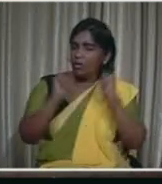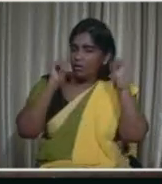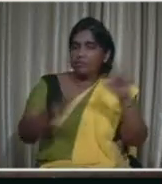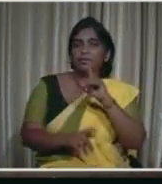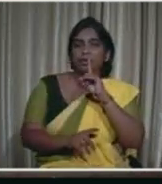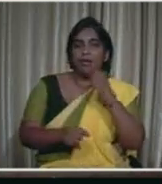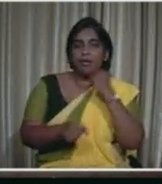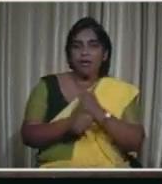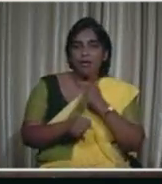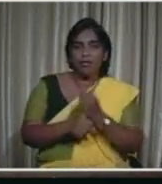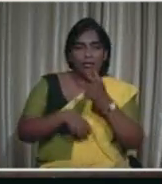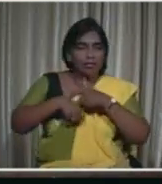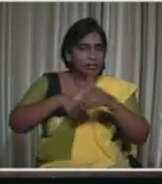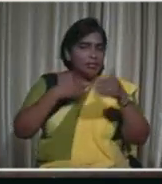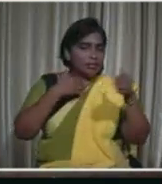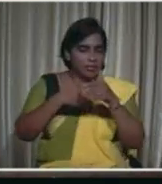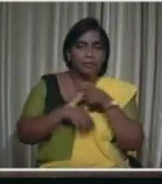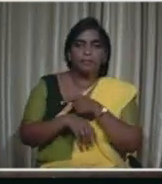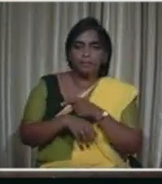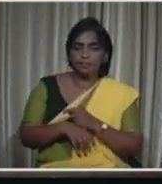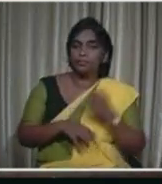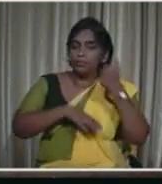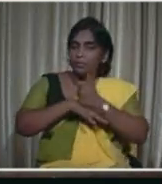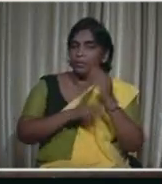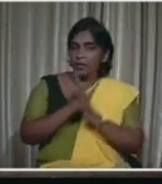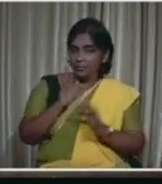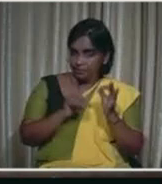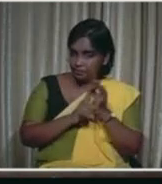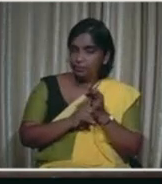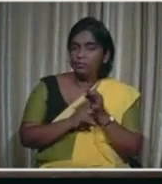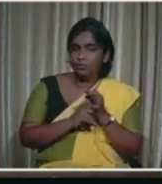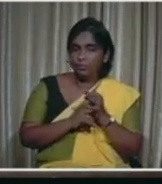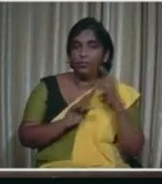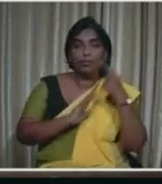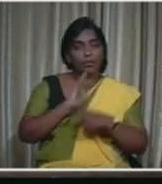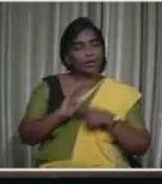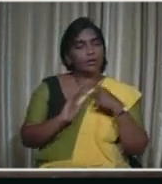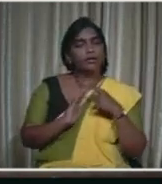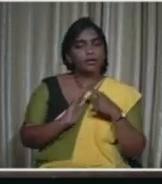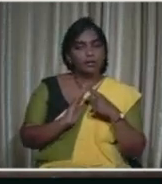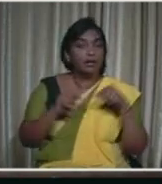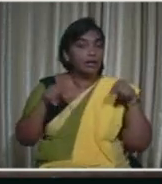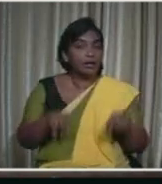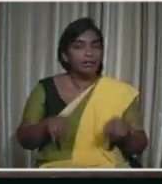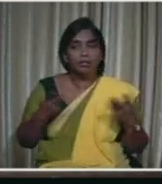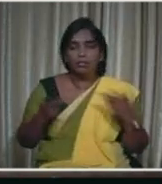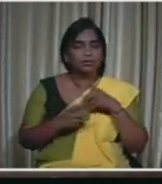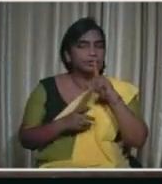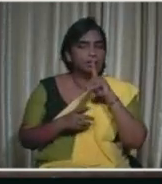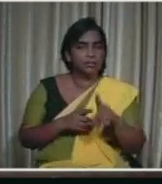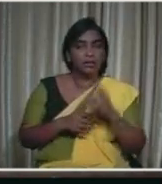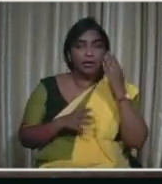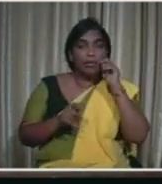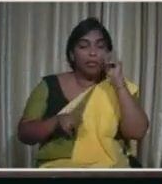me andwe pudi kahle tu le, garu Mulusun orang orang mandi tu mieni, Lanka ada, ada mana ada kian ni, kollo